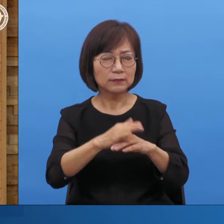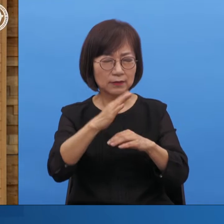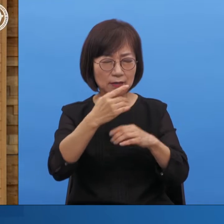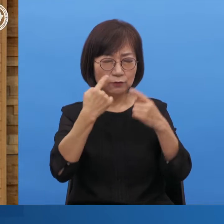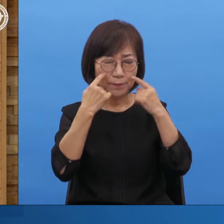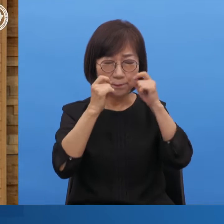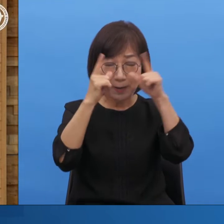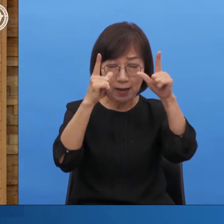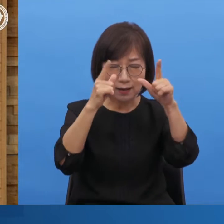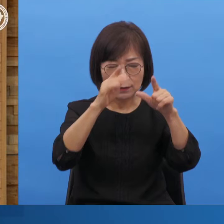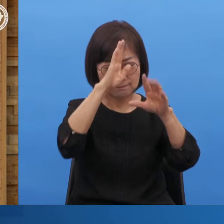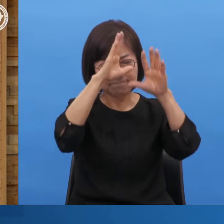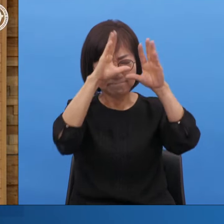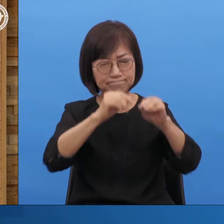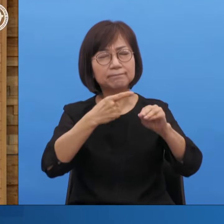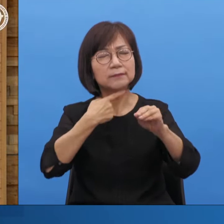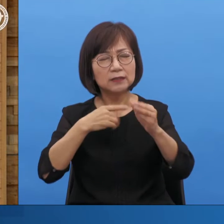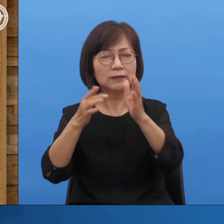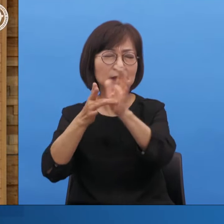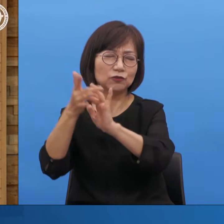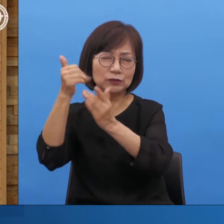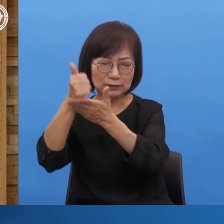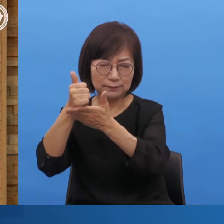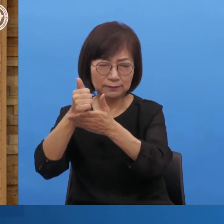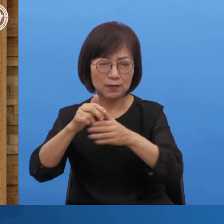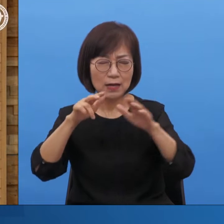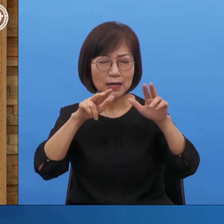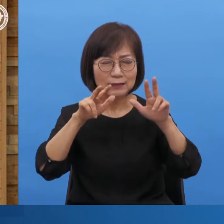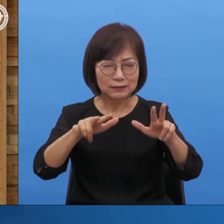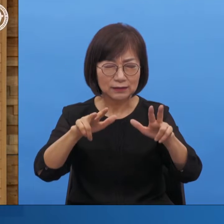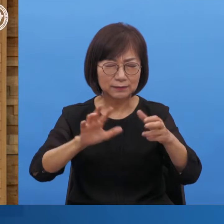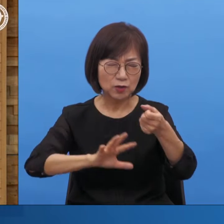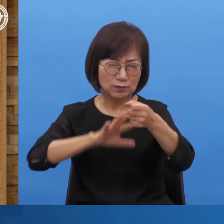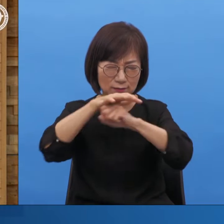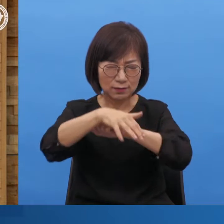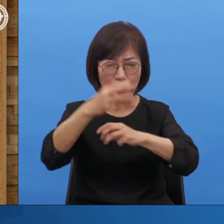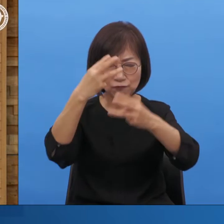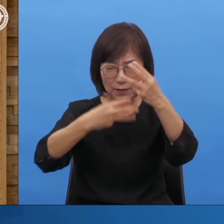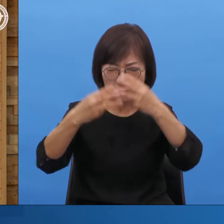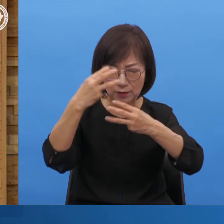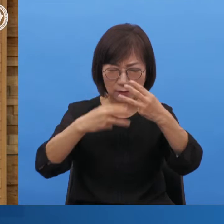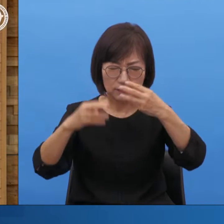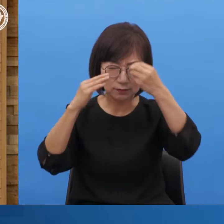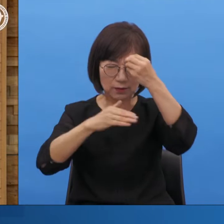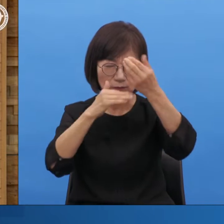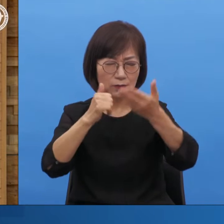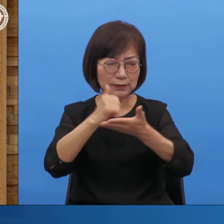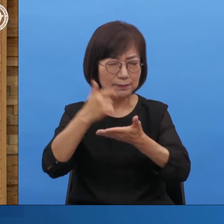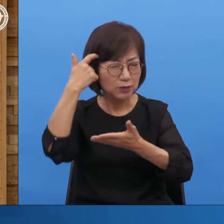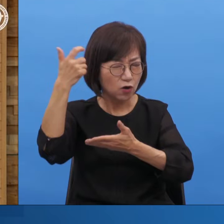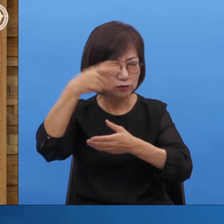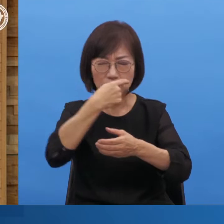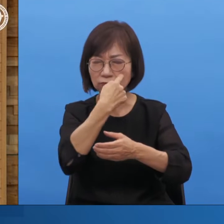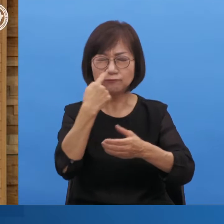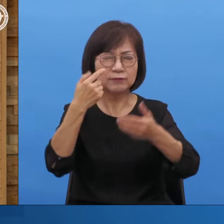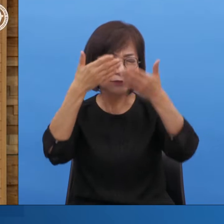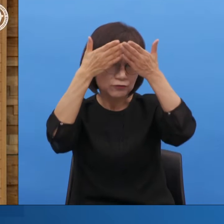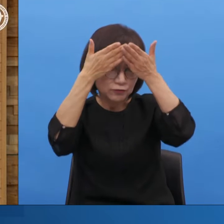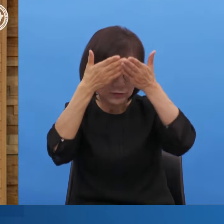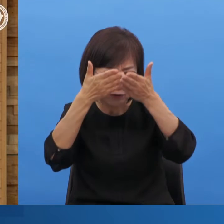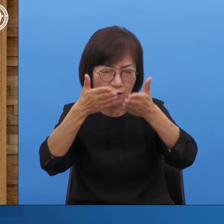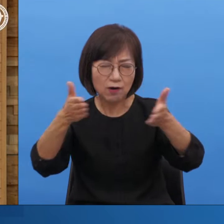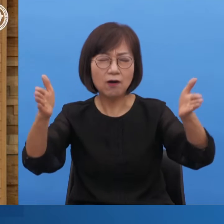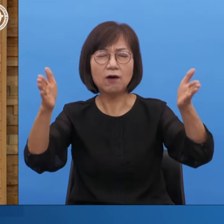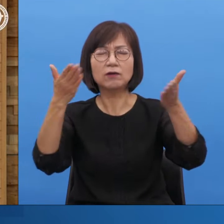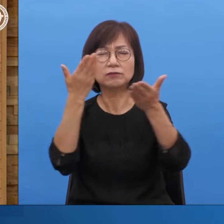237 현장 렘넌트들의 영안을 열어주시고 말씀으로 언약 잡는 은혜를 허락하여 주시옵소서. Jesus, who healed